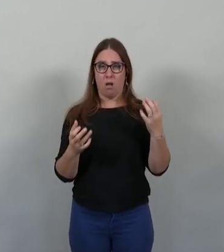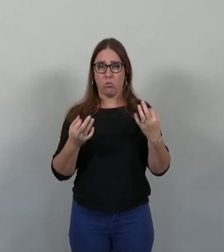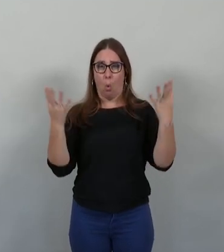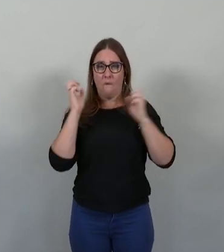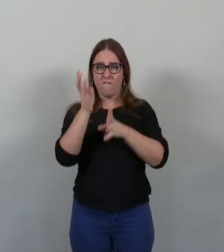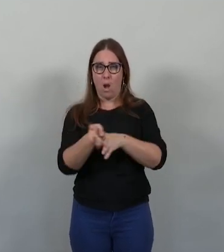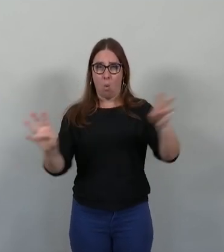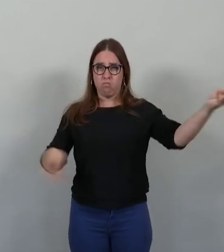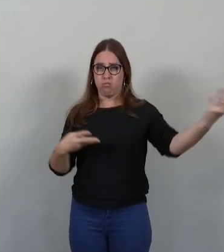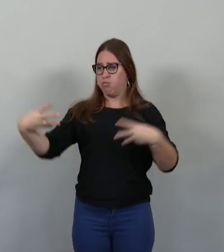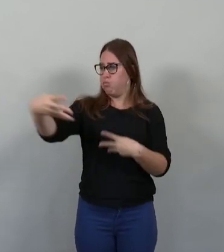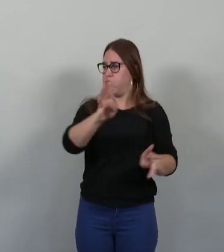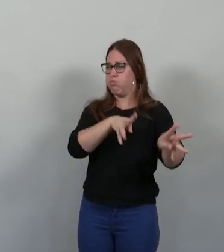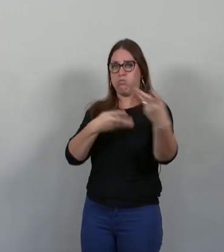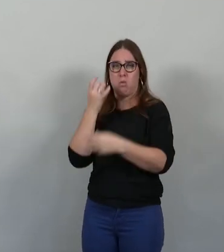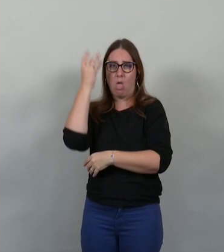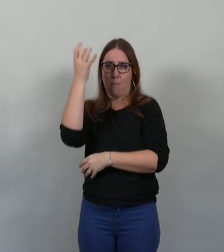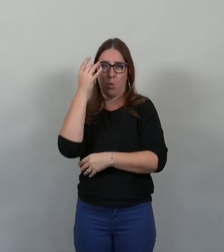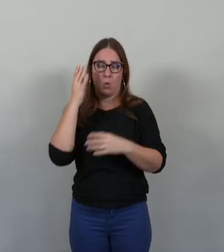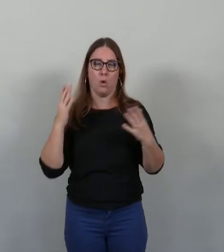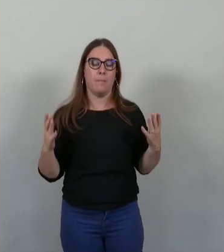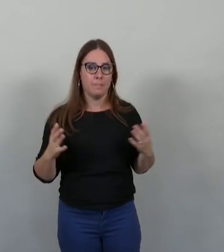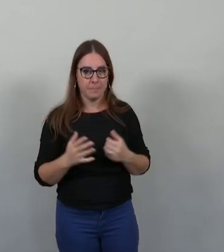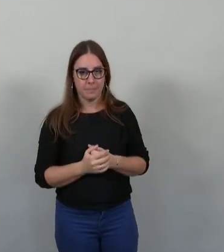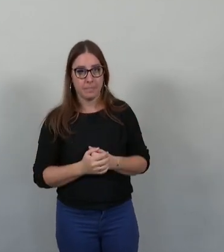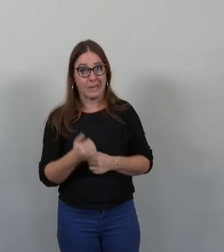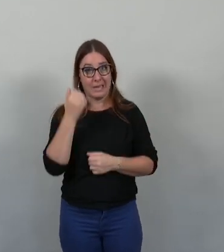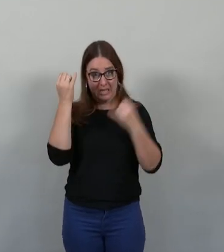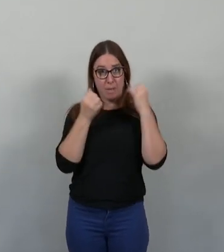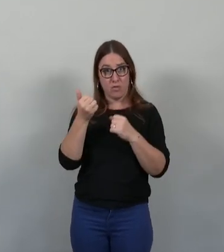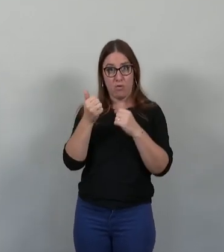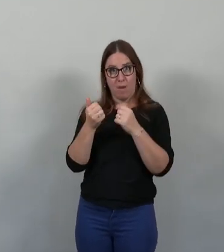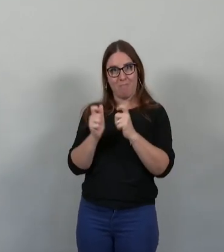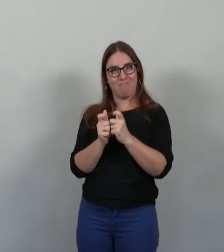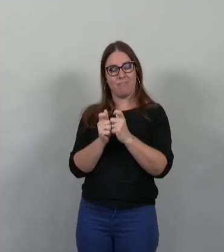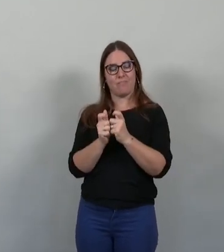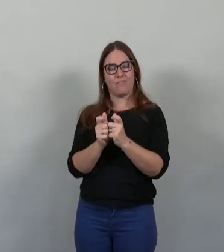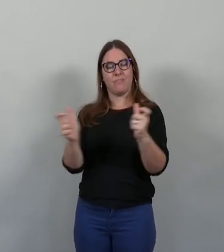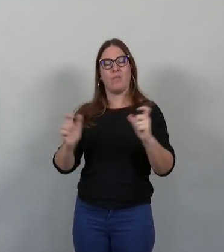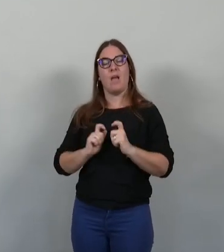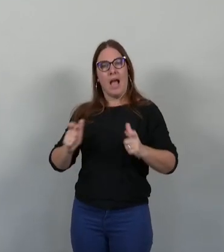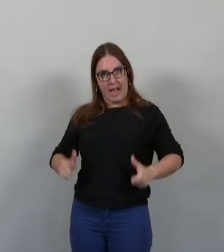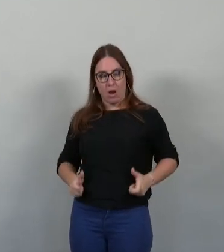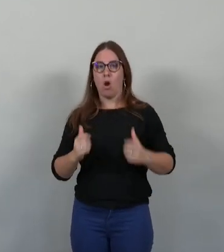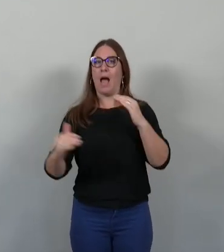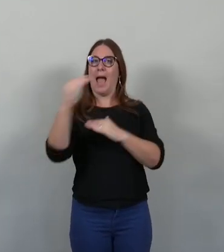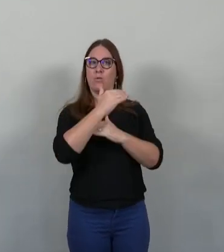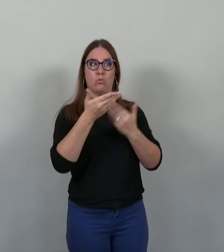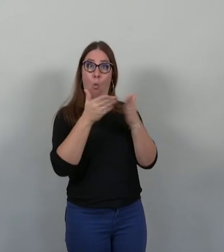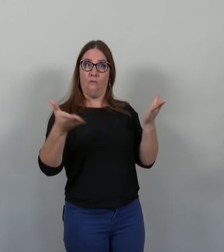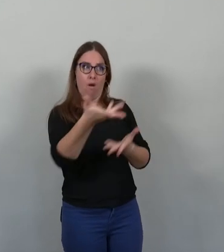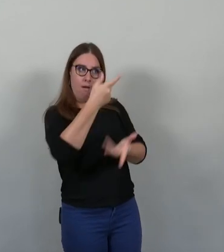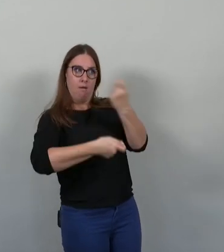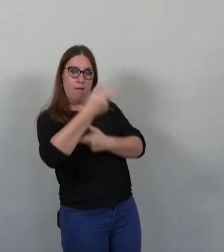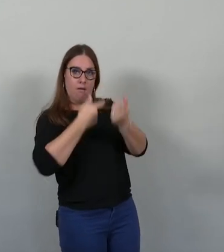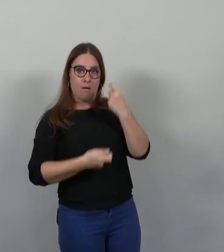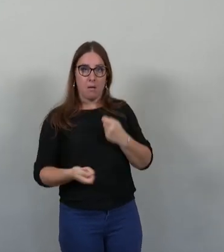roues quand bien même vous réussiriez à trouver le moyen d'ouvrir l'école aux adultes et à les attirer ce qui